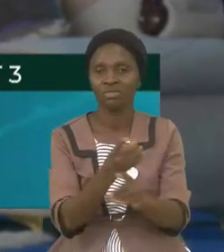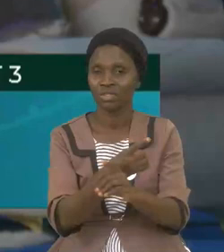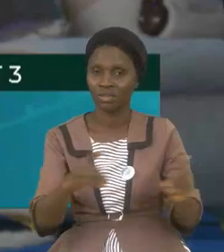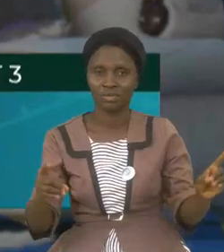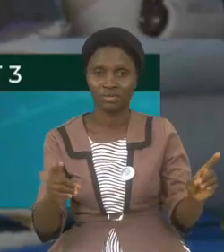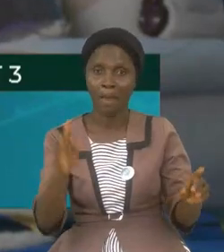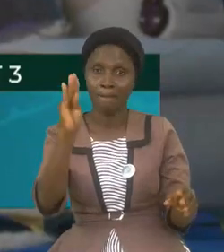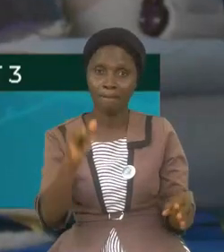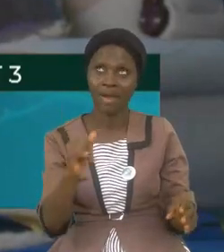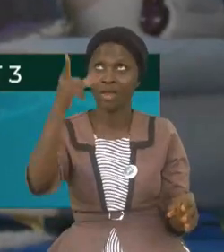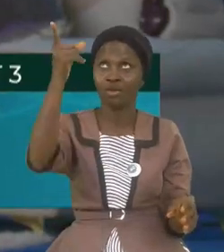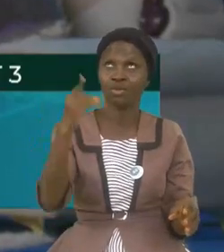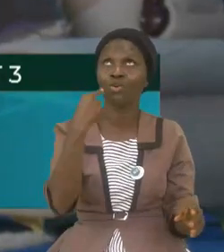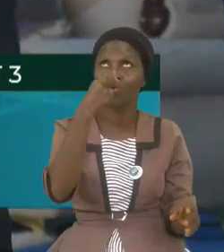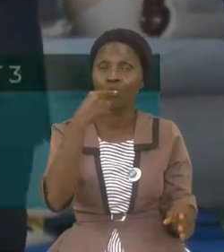impossible à mettre fin.